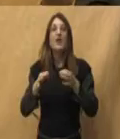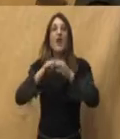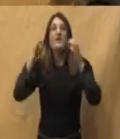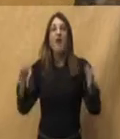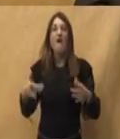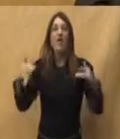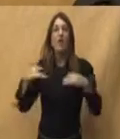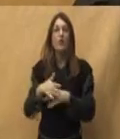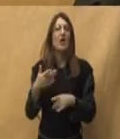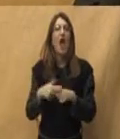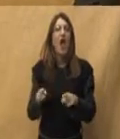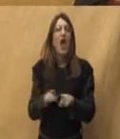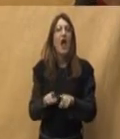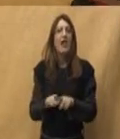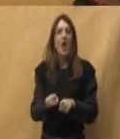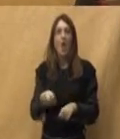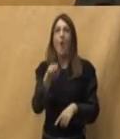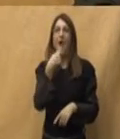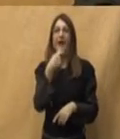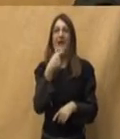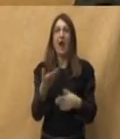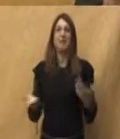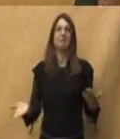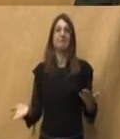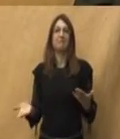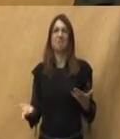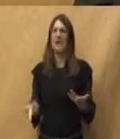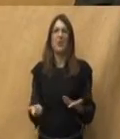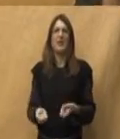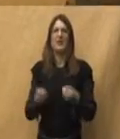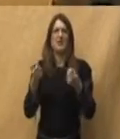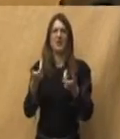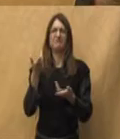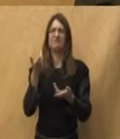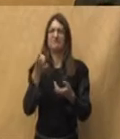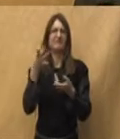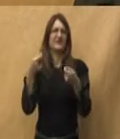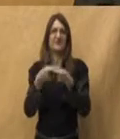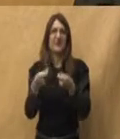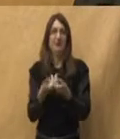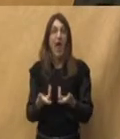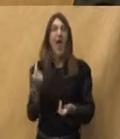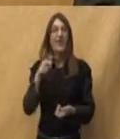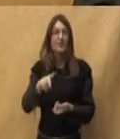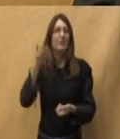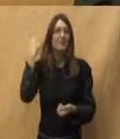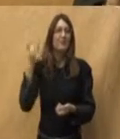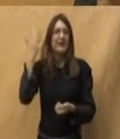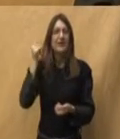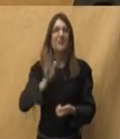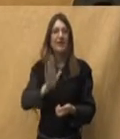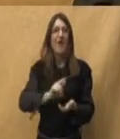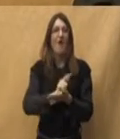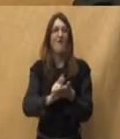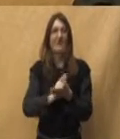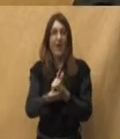se o predmetu kao što se zove hrana i prehrana. Dakle, jedna teška nebuloza, međutim, to je bilo takvo vrijeme i danas iz